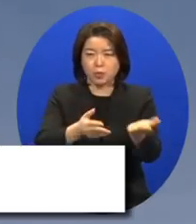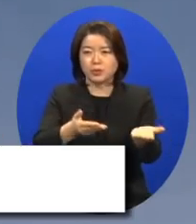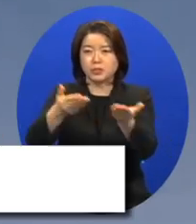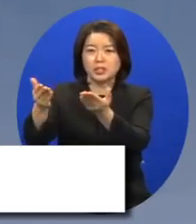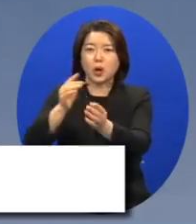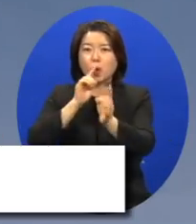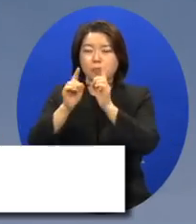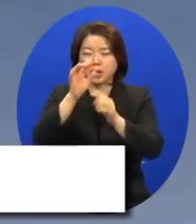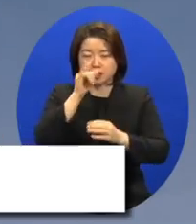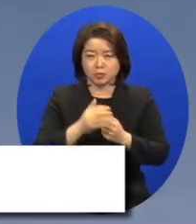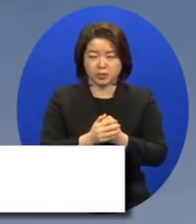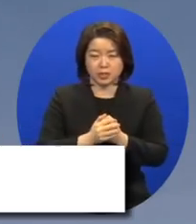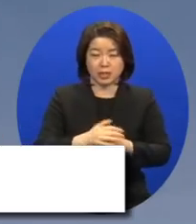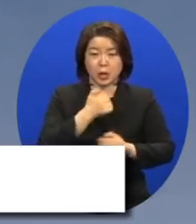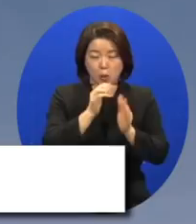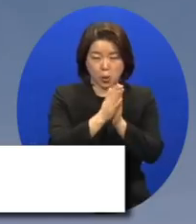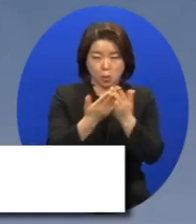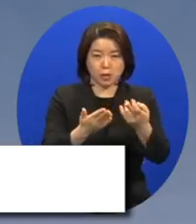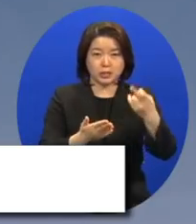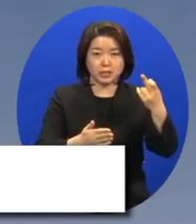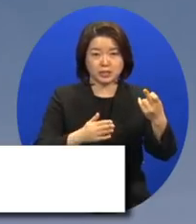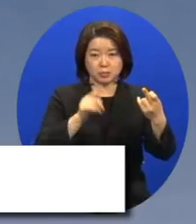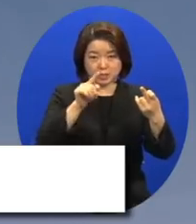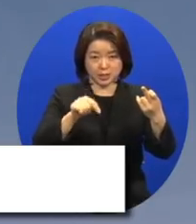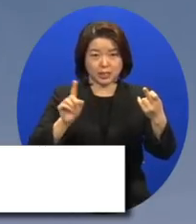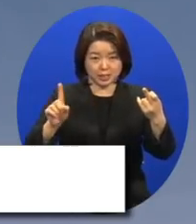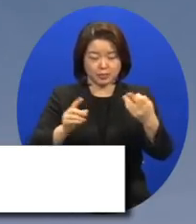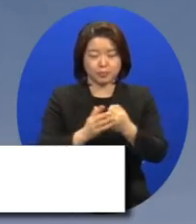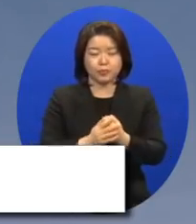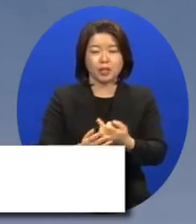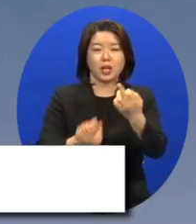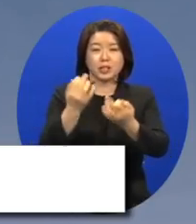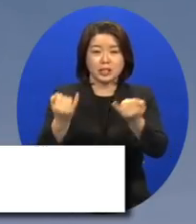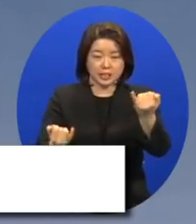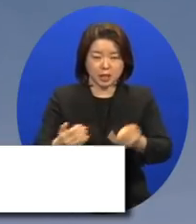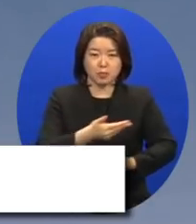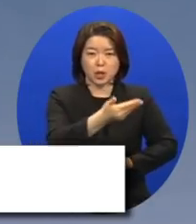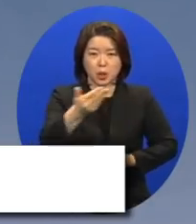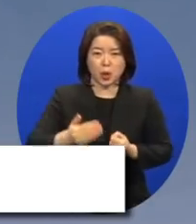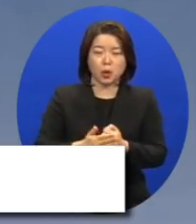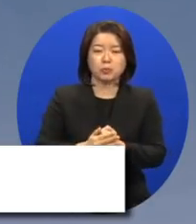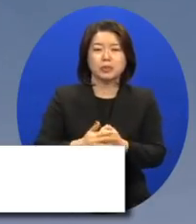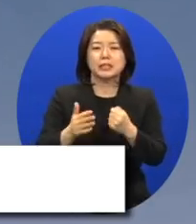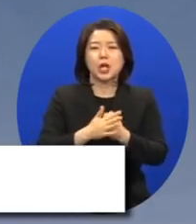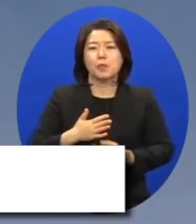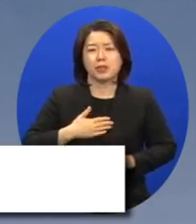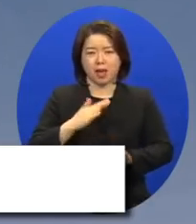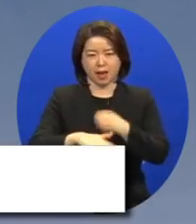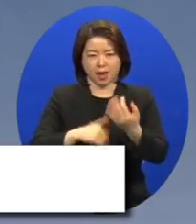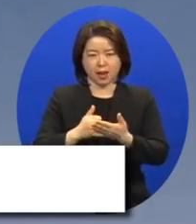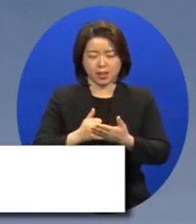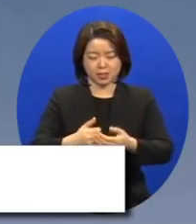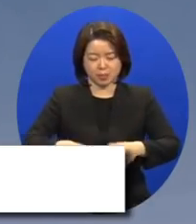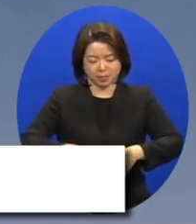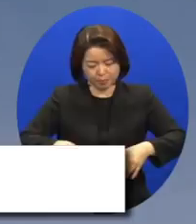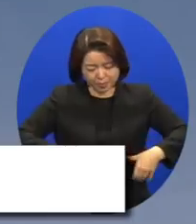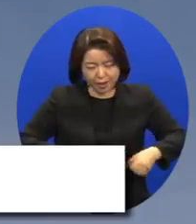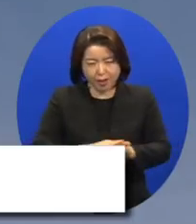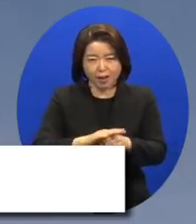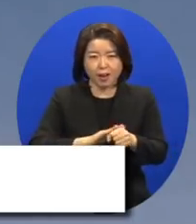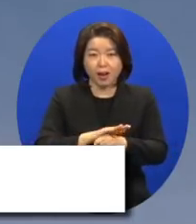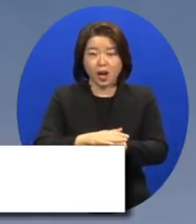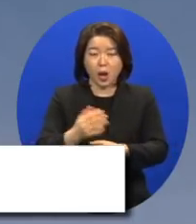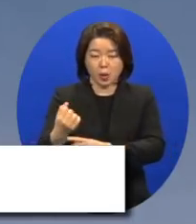로마서 12장 1절에 형제 자매 여러분 그러므로 나는 하나님의 자비 하심을 힘입어 여러분에게